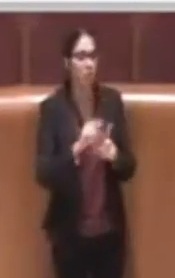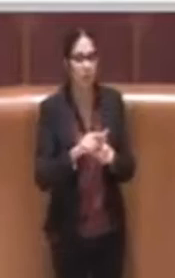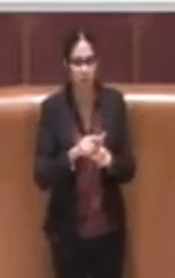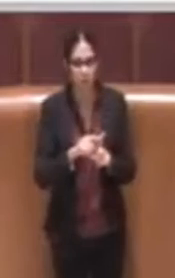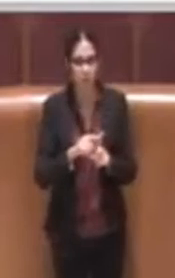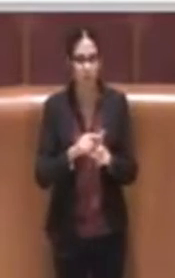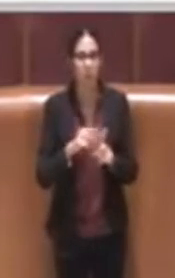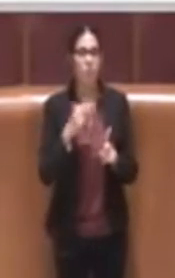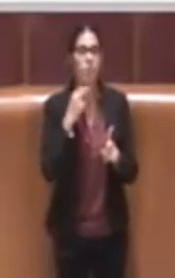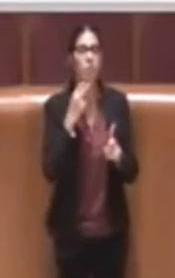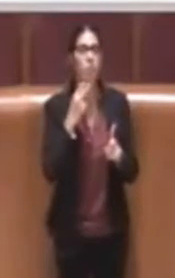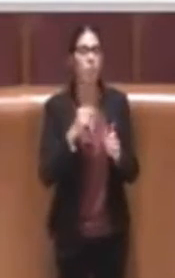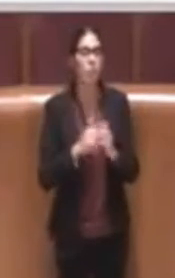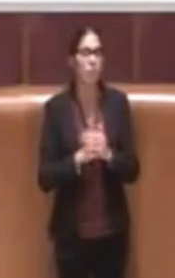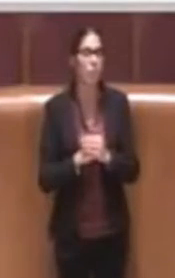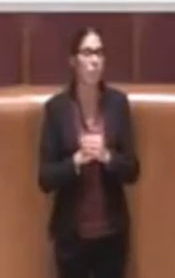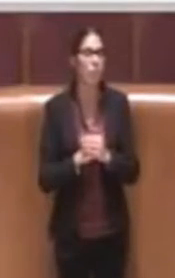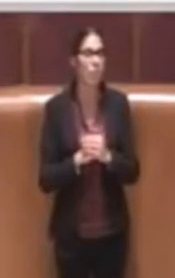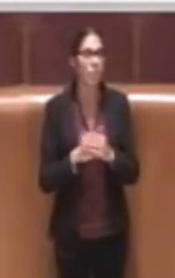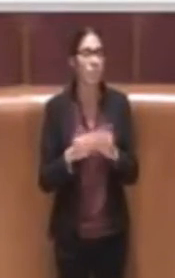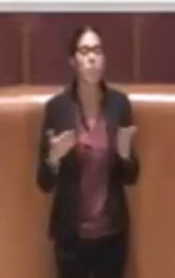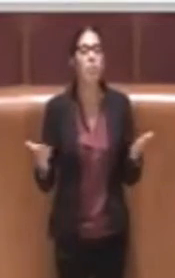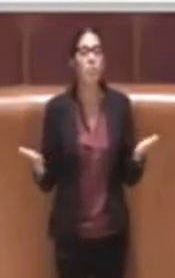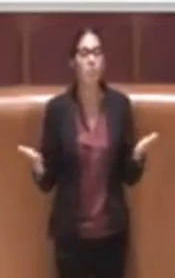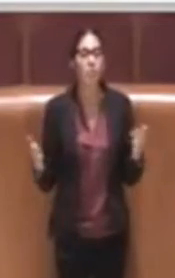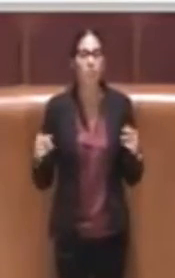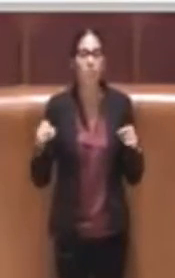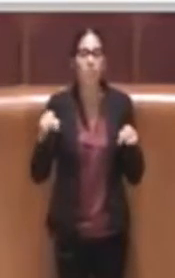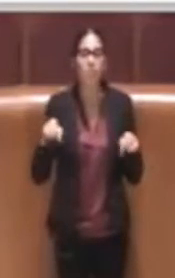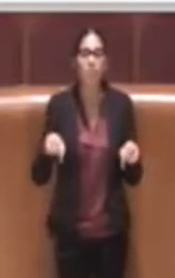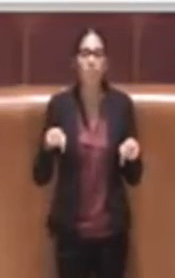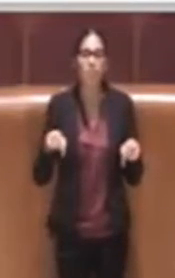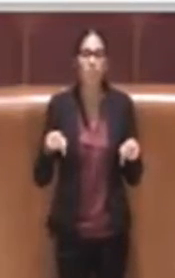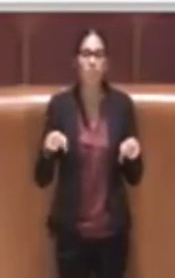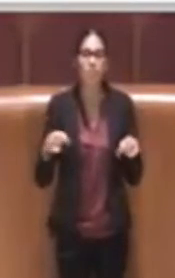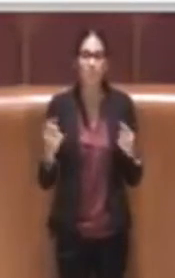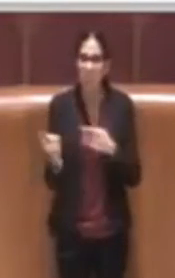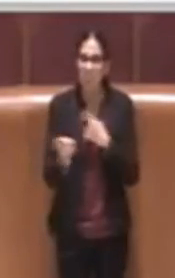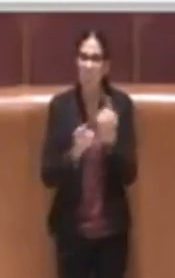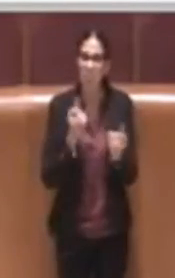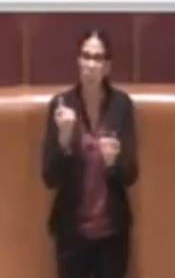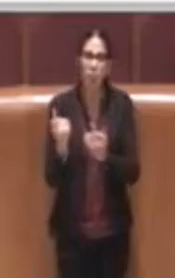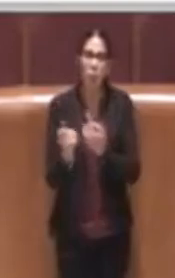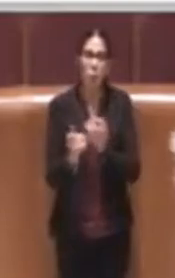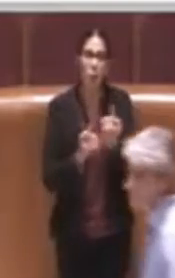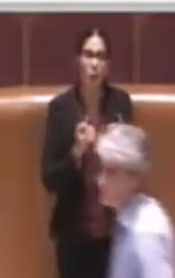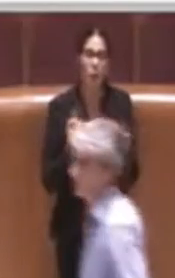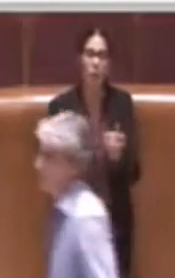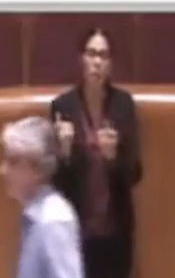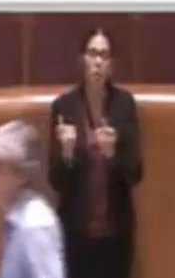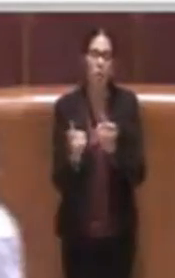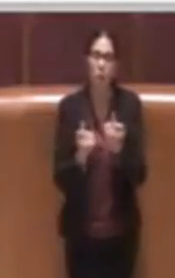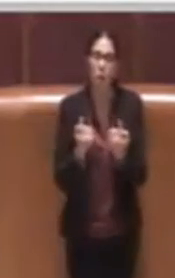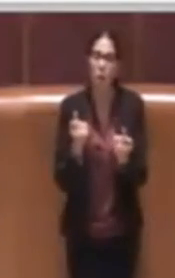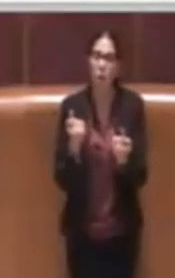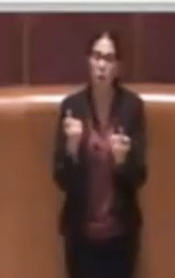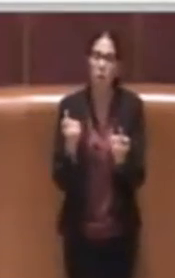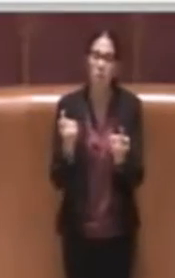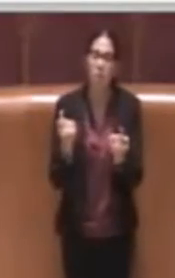Murata. Ecco, in queste circostanze spesso si sono